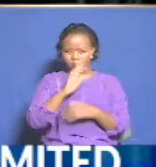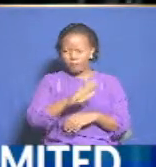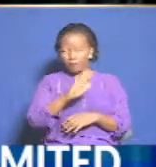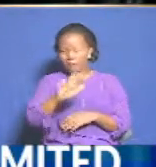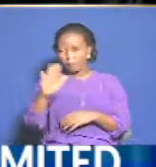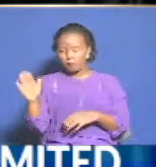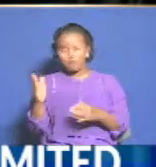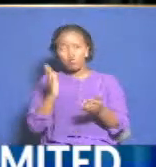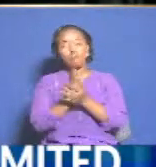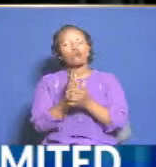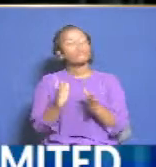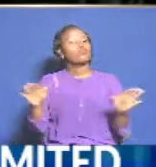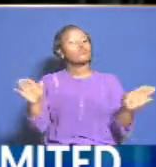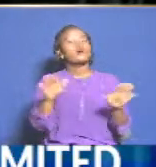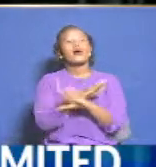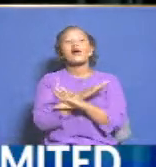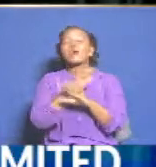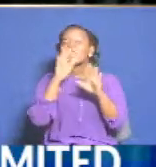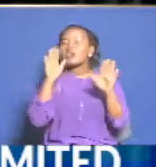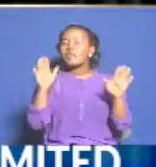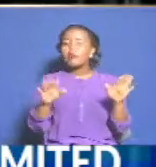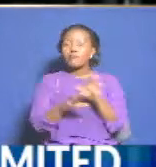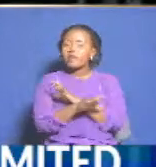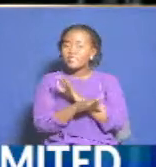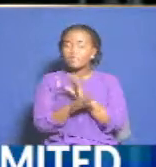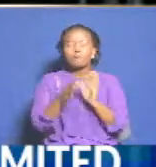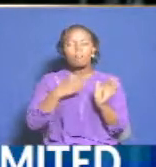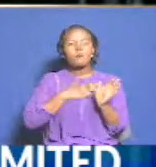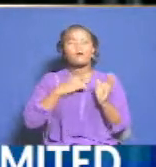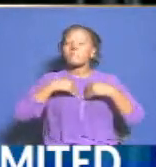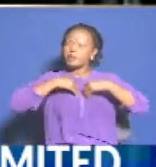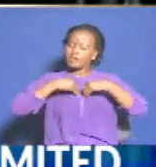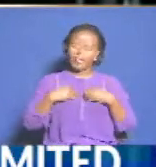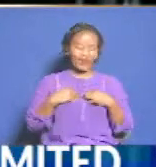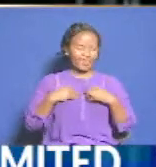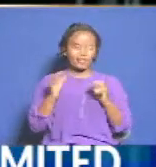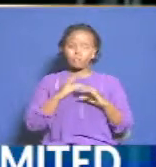hii yote, na sitachoka kusema,